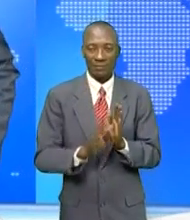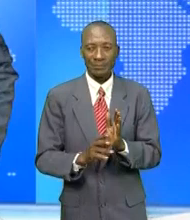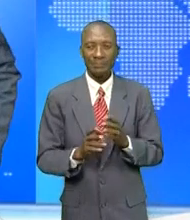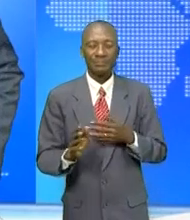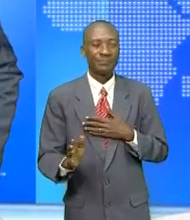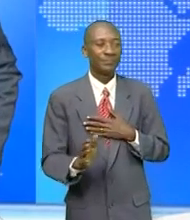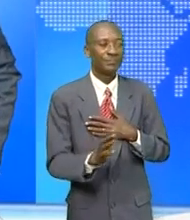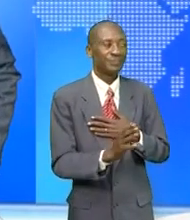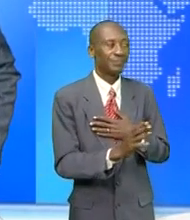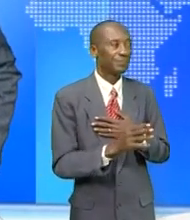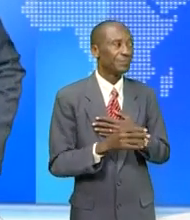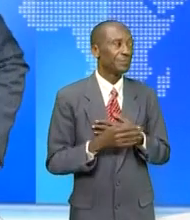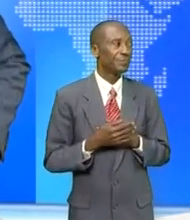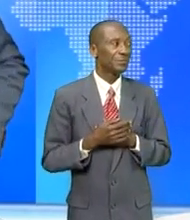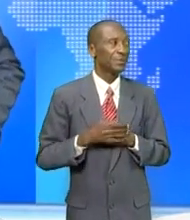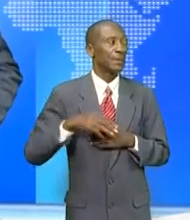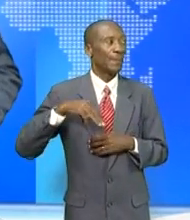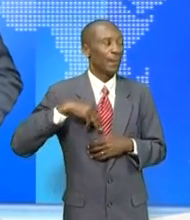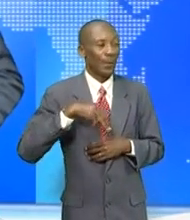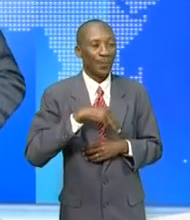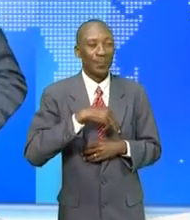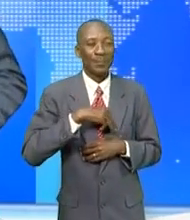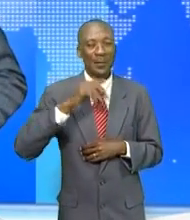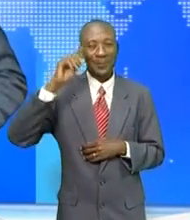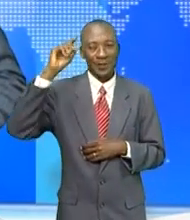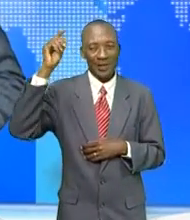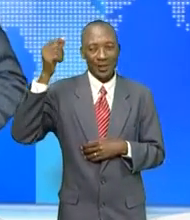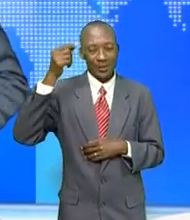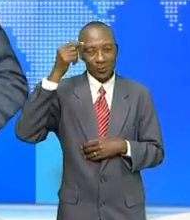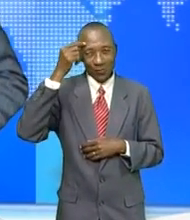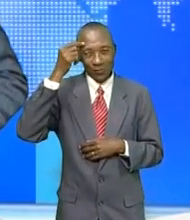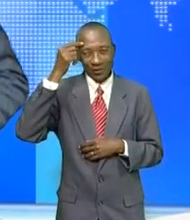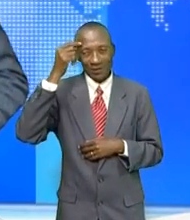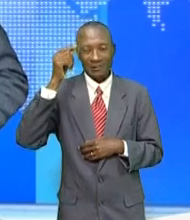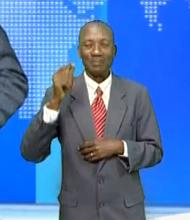du gouvernement Samalou Kondé, issus des rangs des forces politiques alliées de l'UDPS,